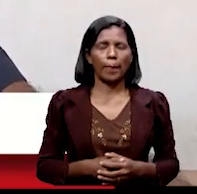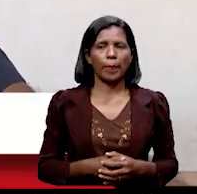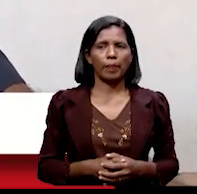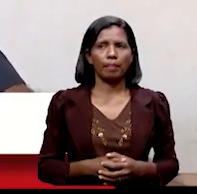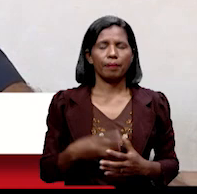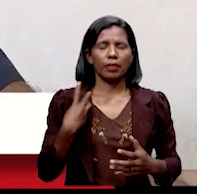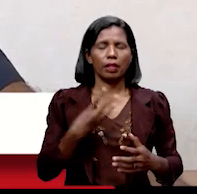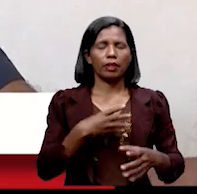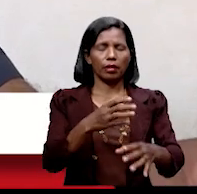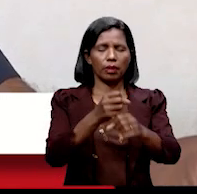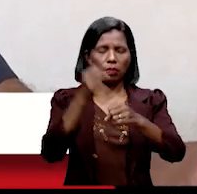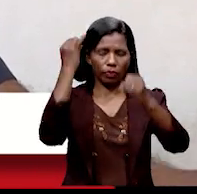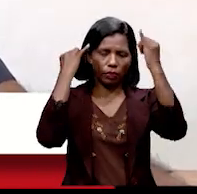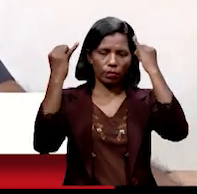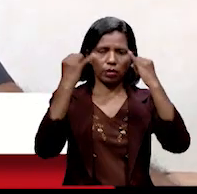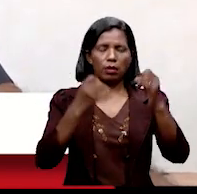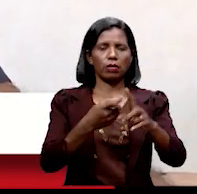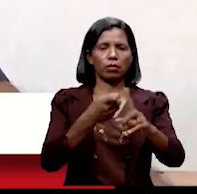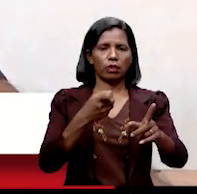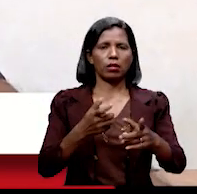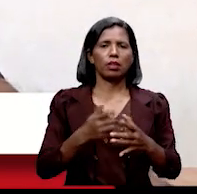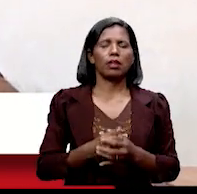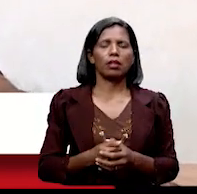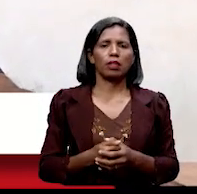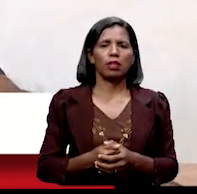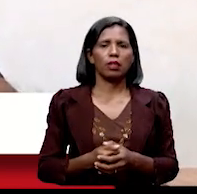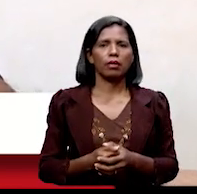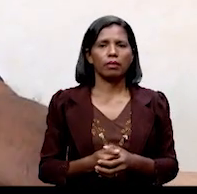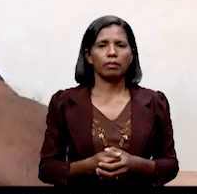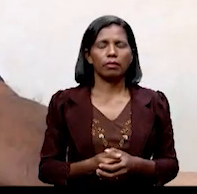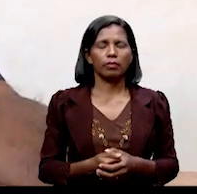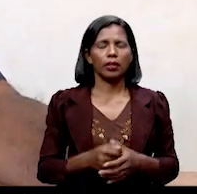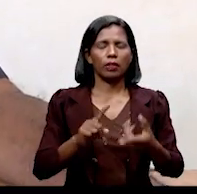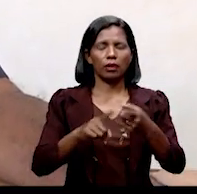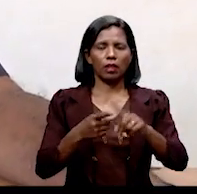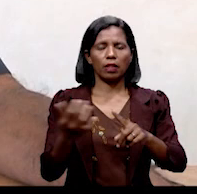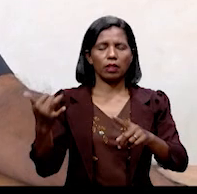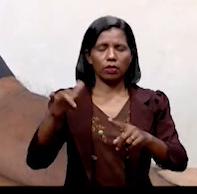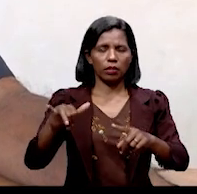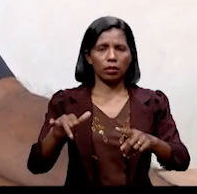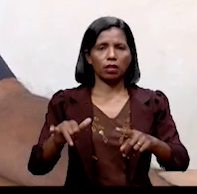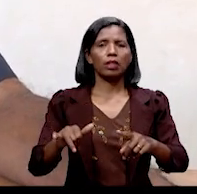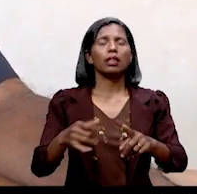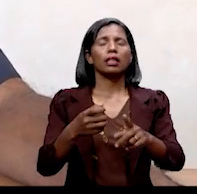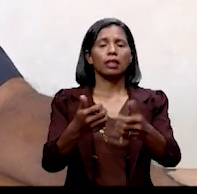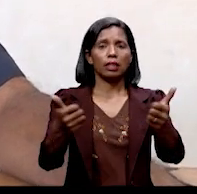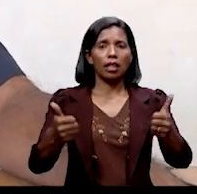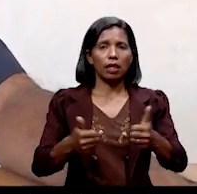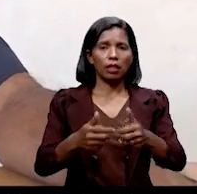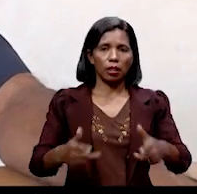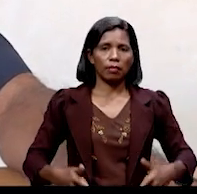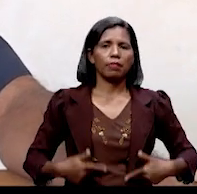ita sim informasaun hosi terenu mai kata kolega sira hosi Artemoris